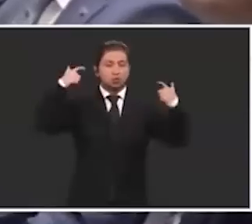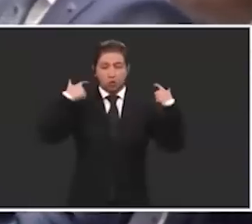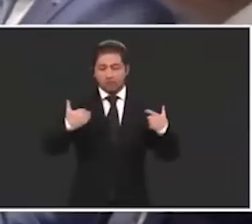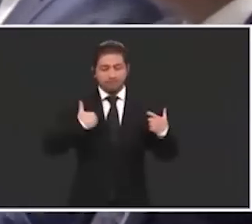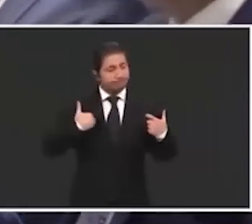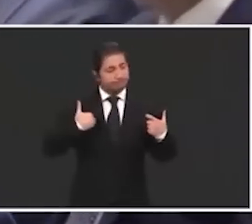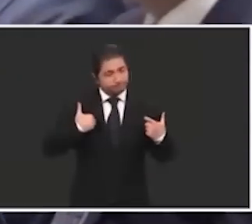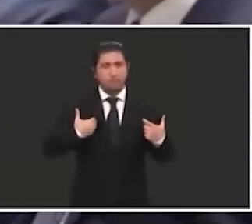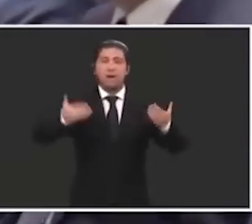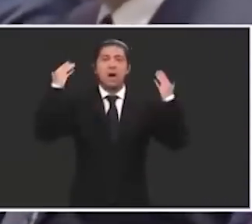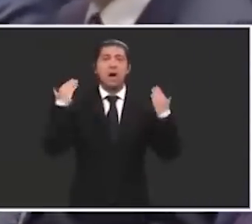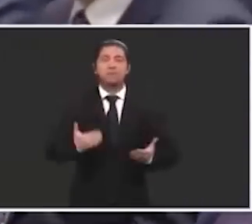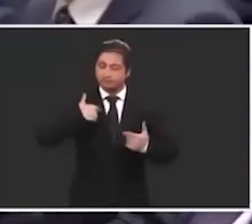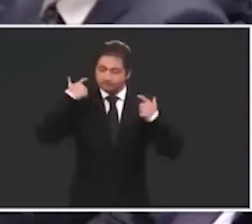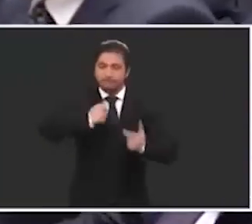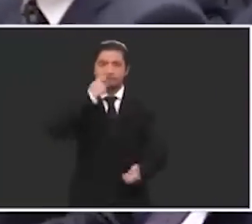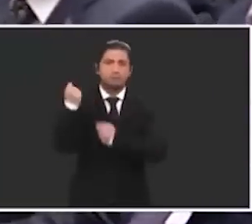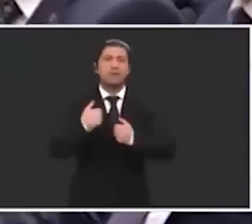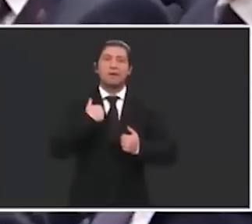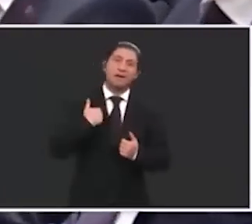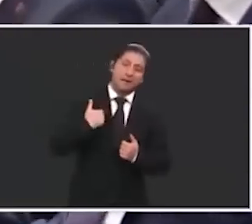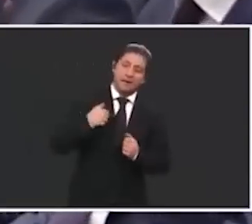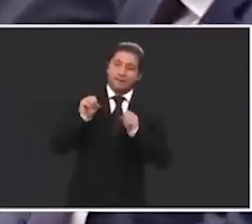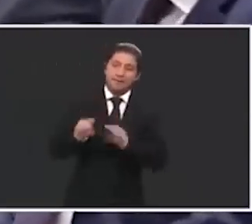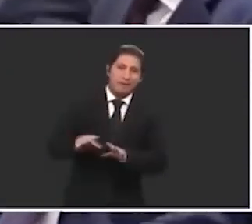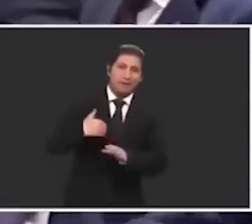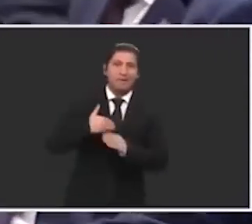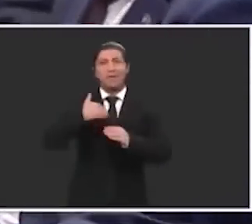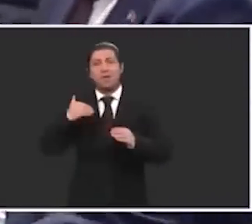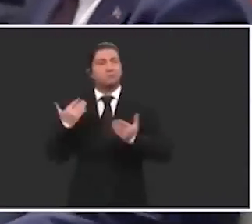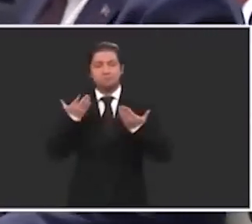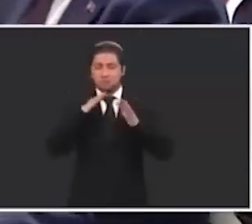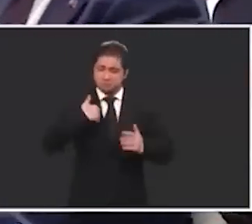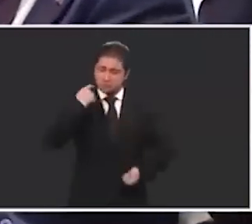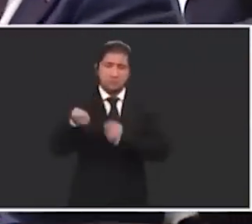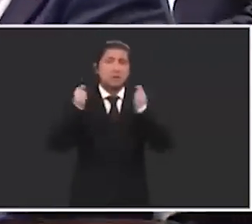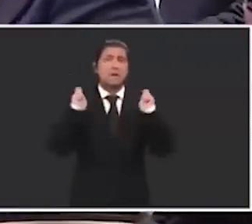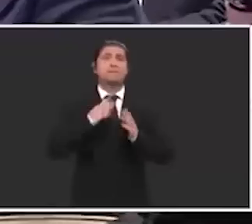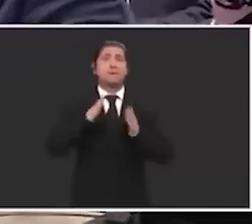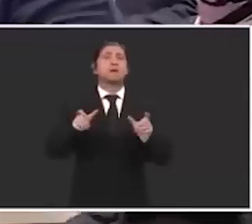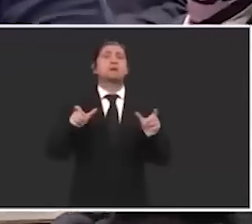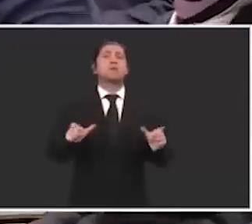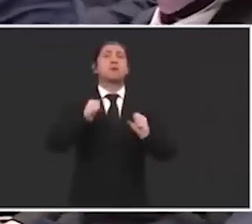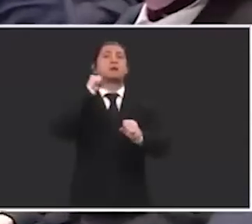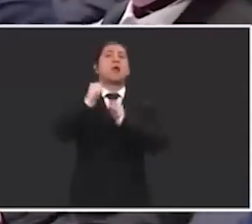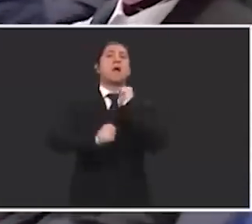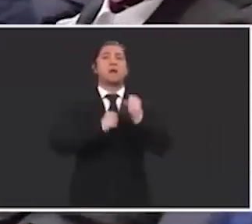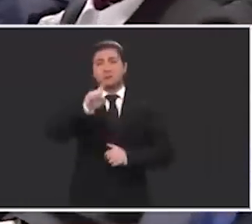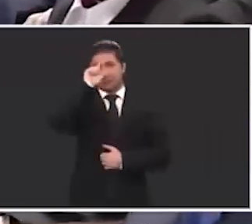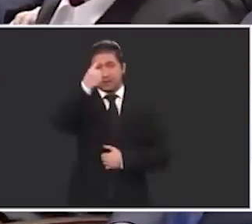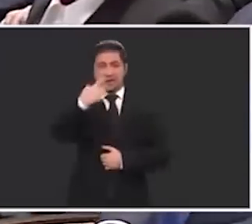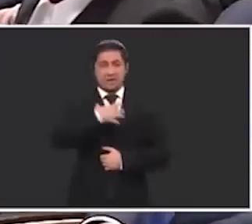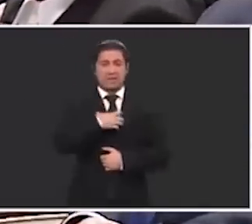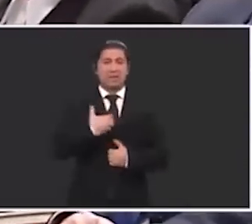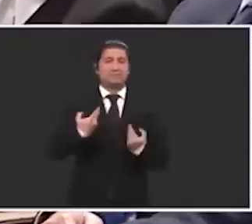yükümlülüklerimizi üstlenmekten asla çekinmedik, geri durmadık. Savunma sanayinde sadece